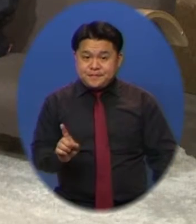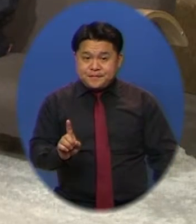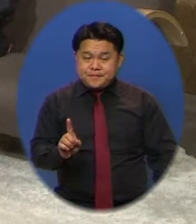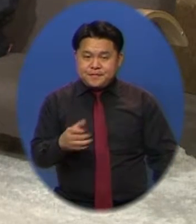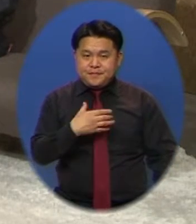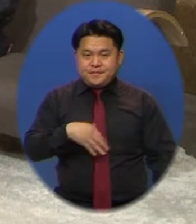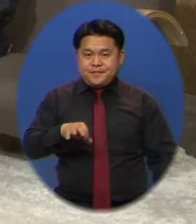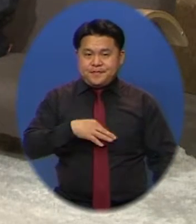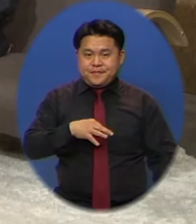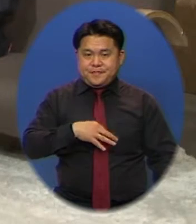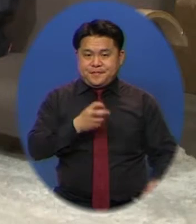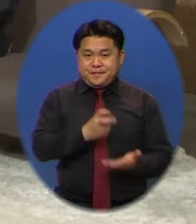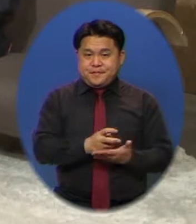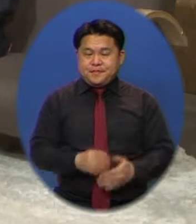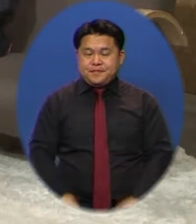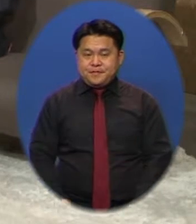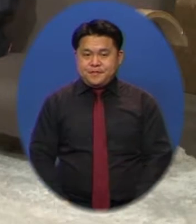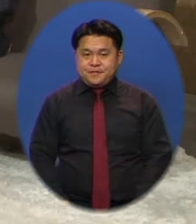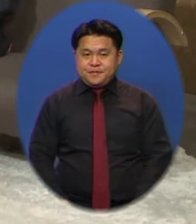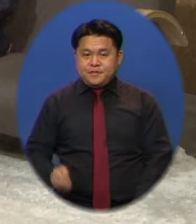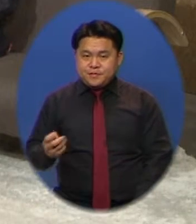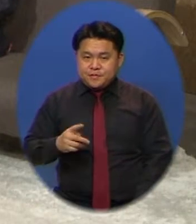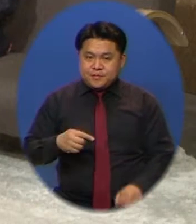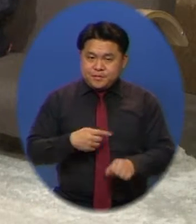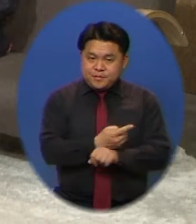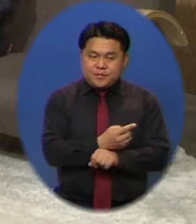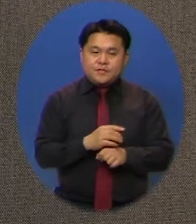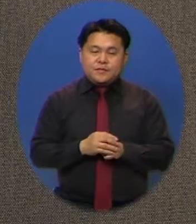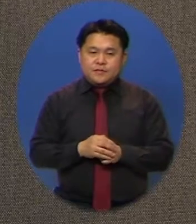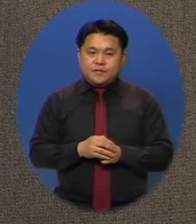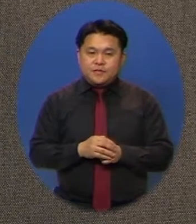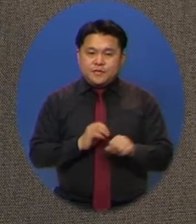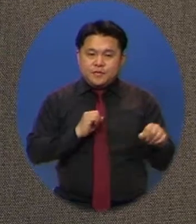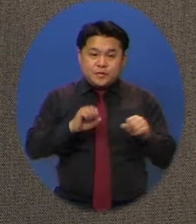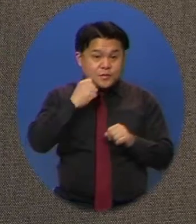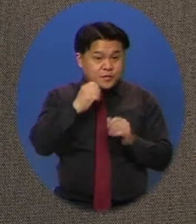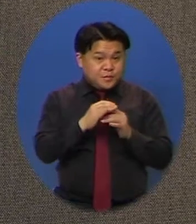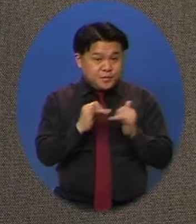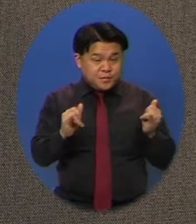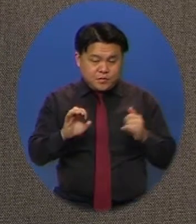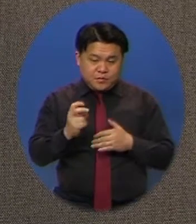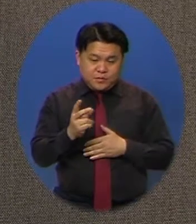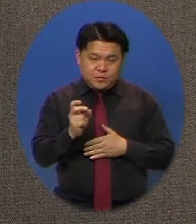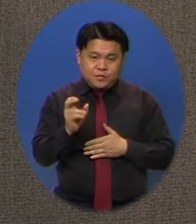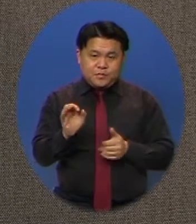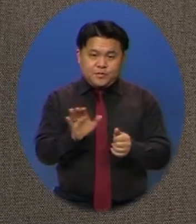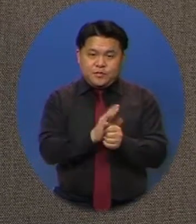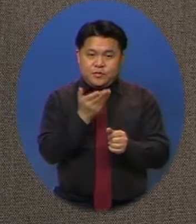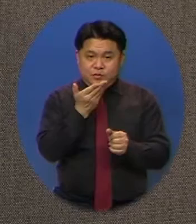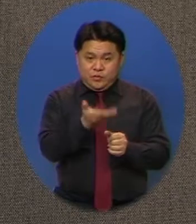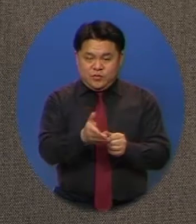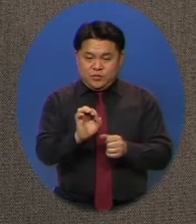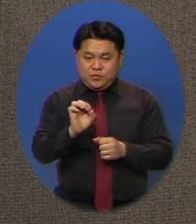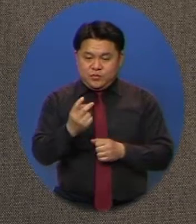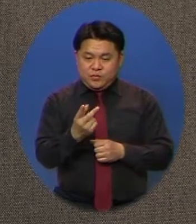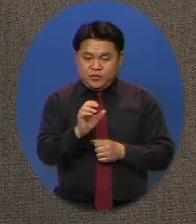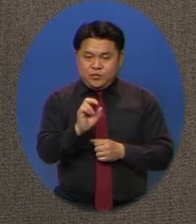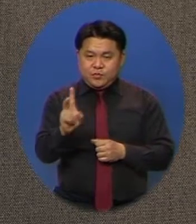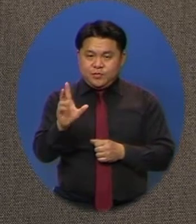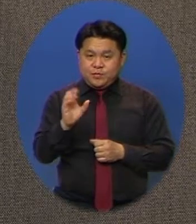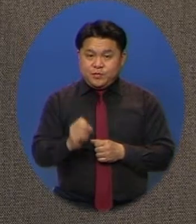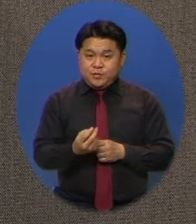보장하는 기초생활 보장 제도들이 있습니다. 이 이외에도 거동이 불편한 노인들께 요양 서비스를